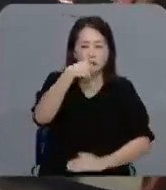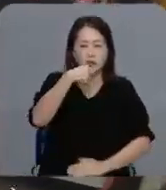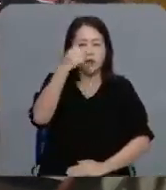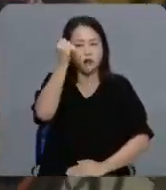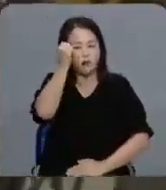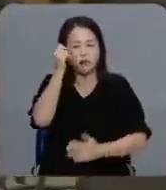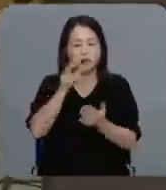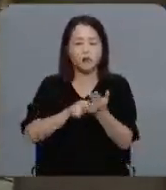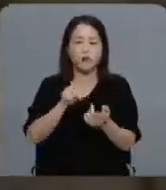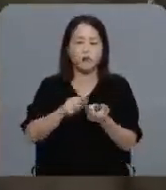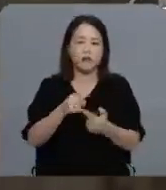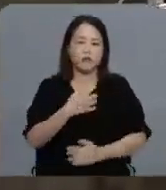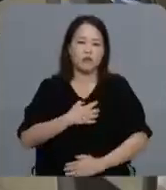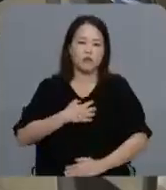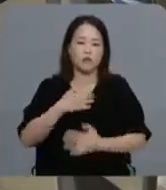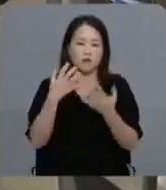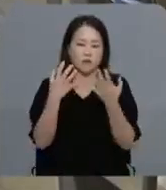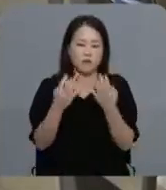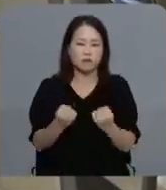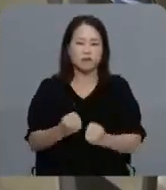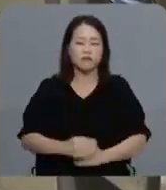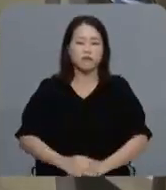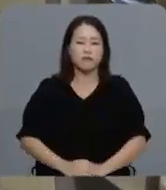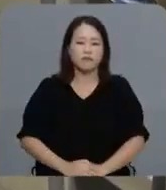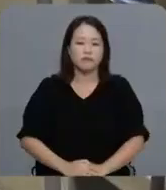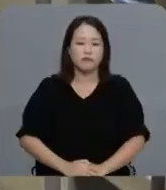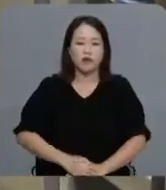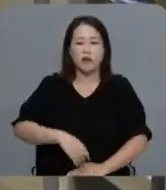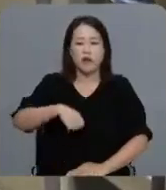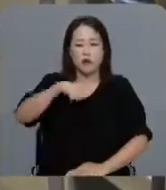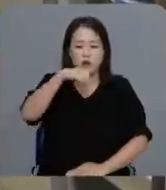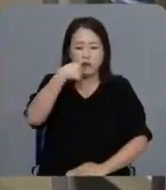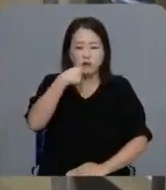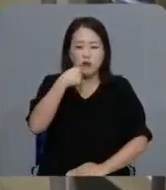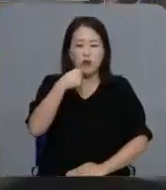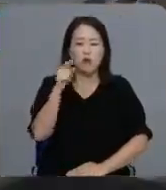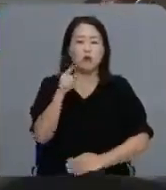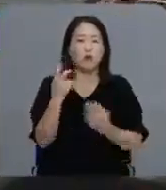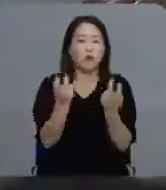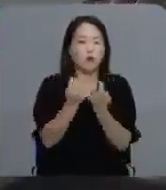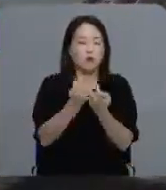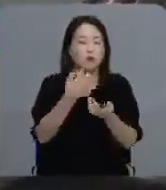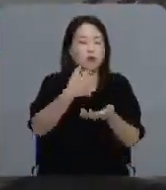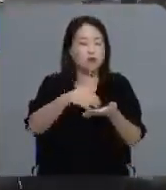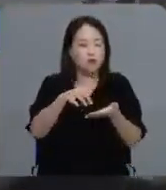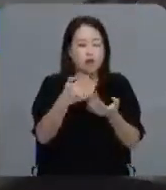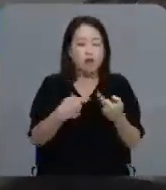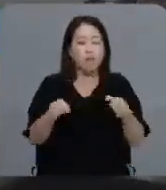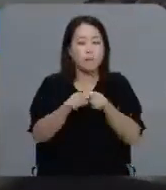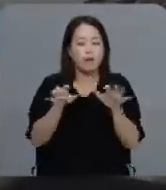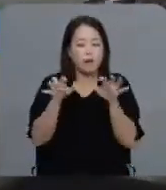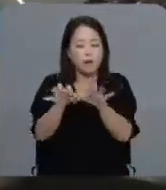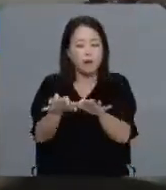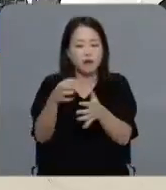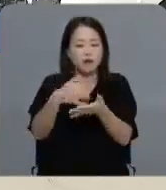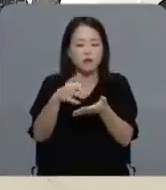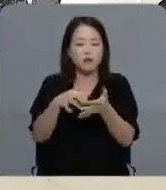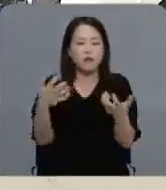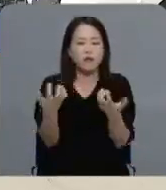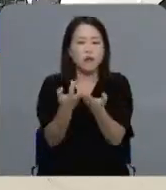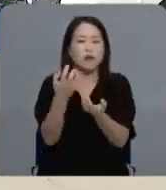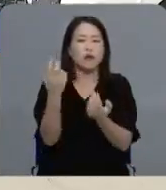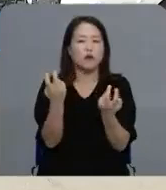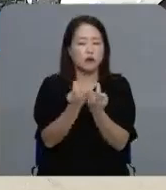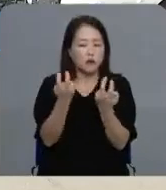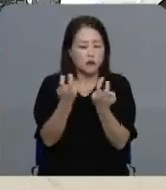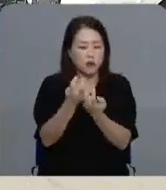대한 우려가 적지 않습니다. 그 숙소나 이런 거는 도대체 몇 명이 들어갈 건지, 그저 저는 수용